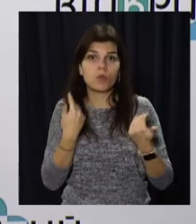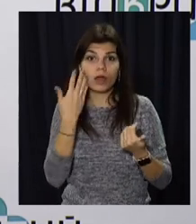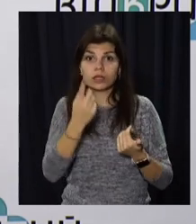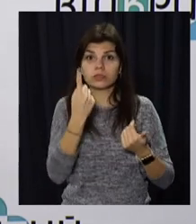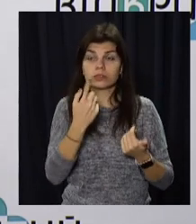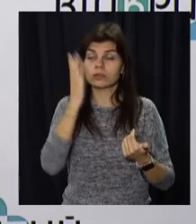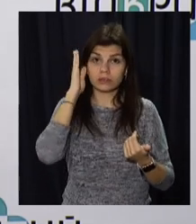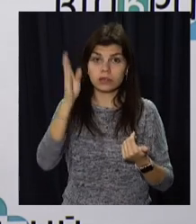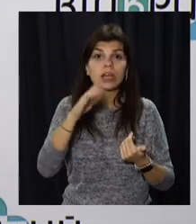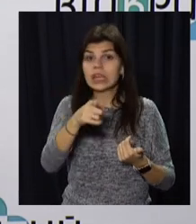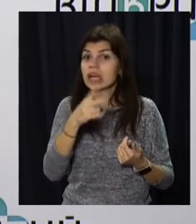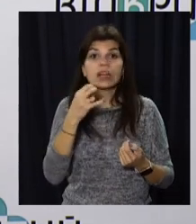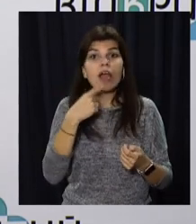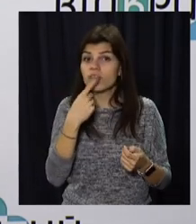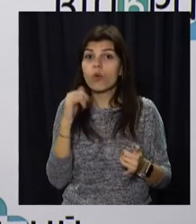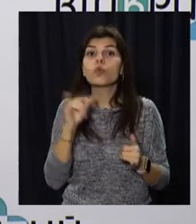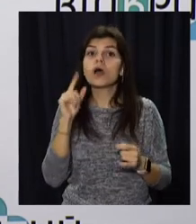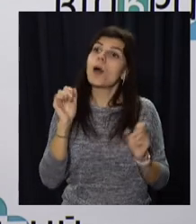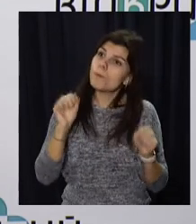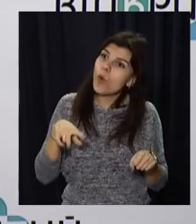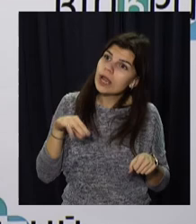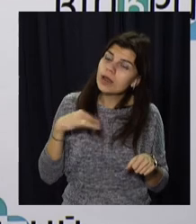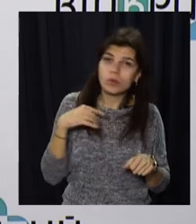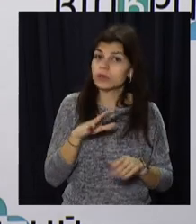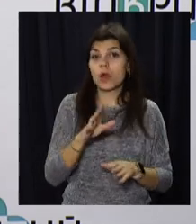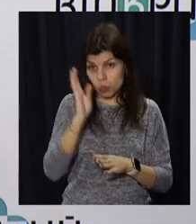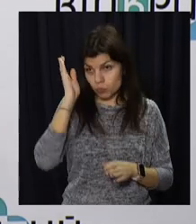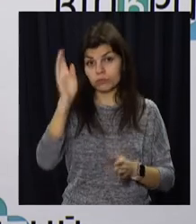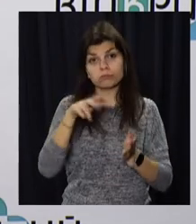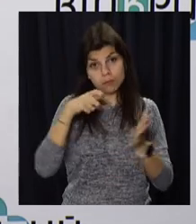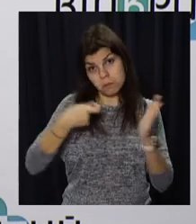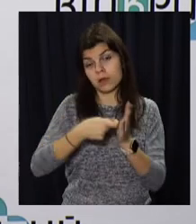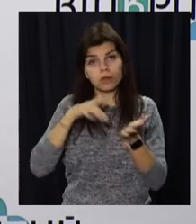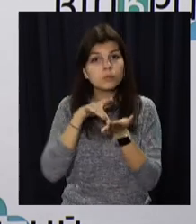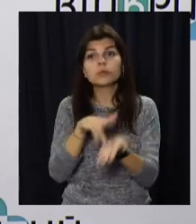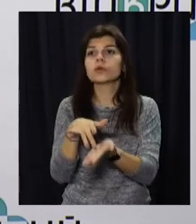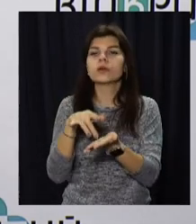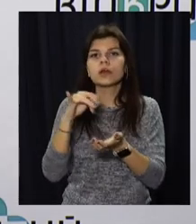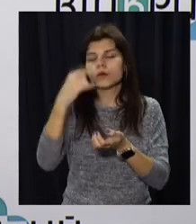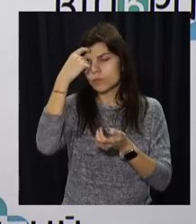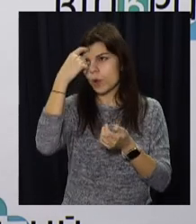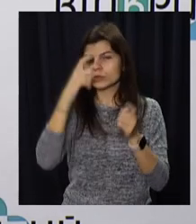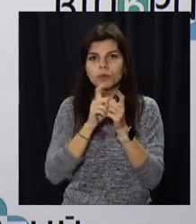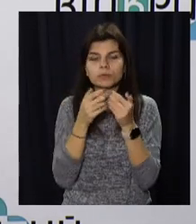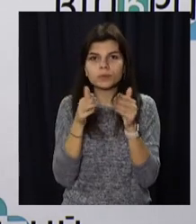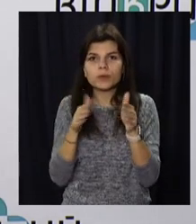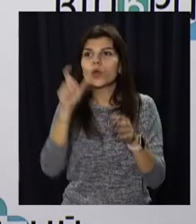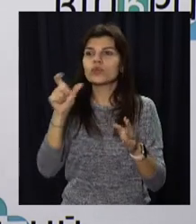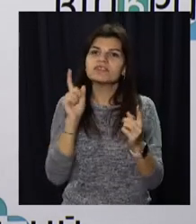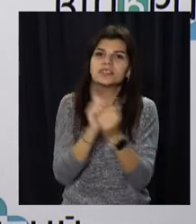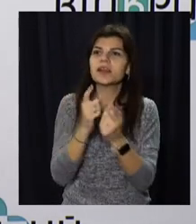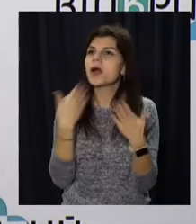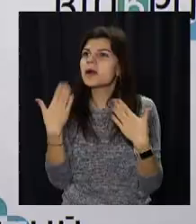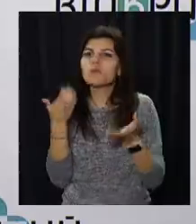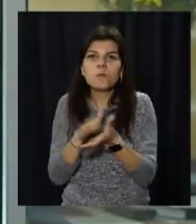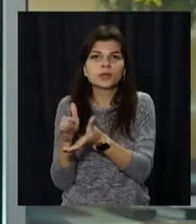встал и идешь, и не говоришь, куда ты идешь, а можно я пойду, ты просто берешь и идешь, и открываешь нових людей, нові міста